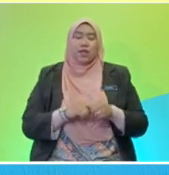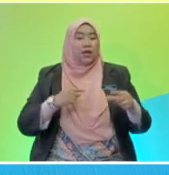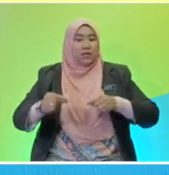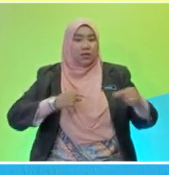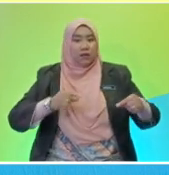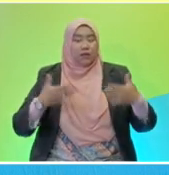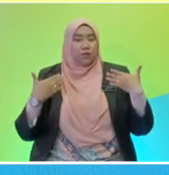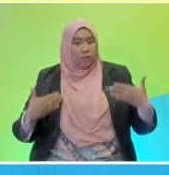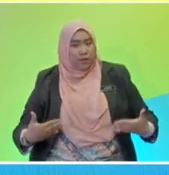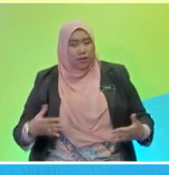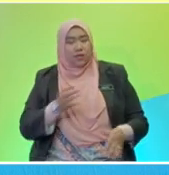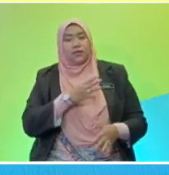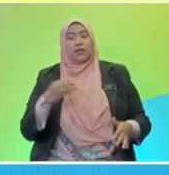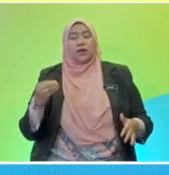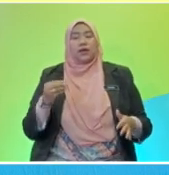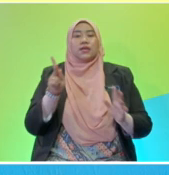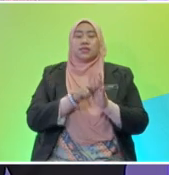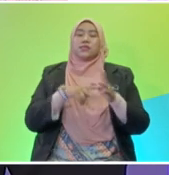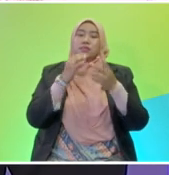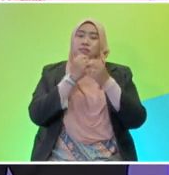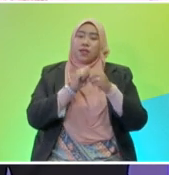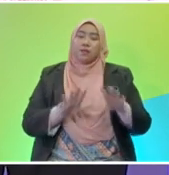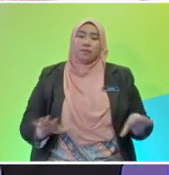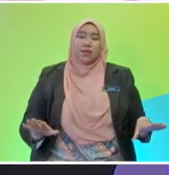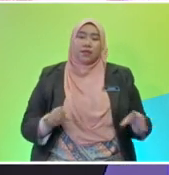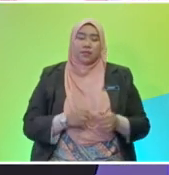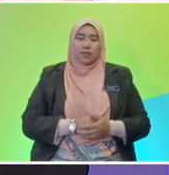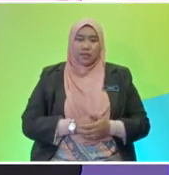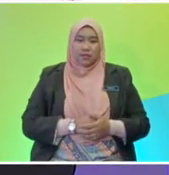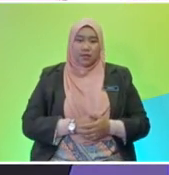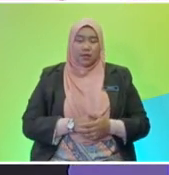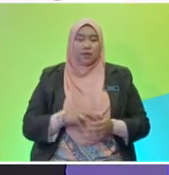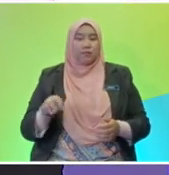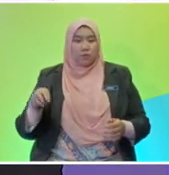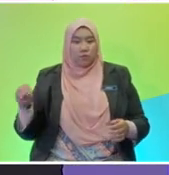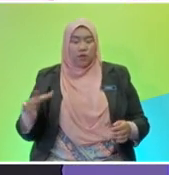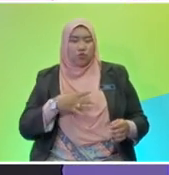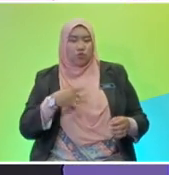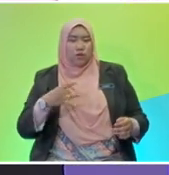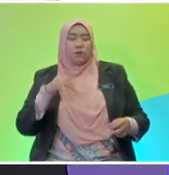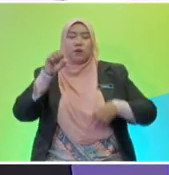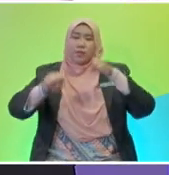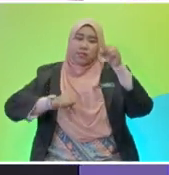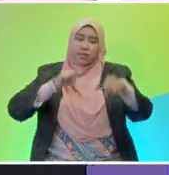Oke dan juga melibatkan keselamatan Jadi kalau murid-murid yang suka berbasiskan